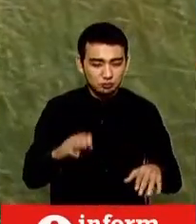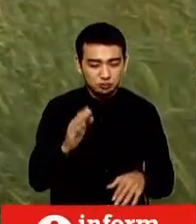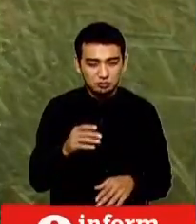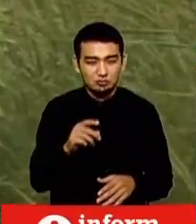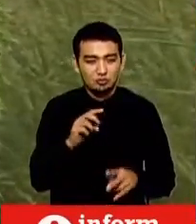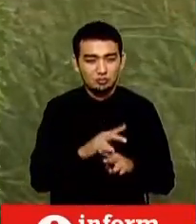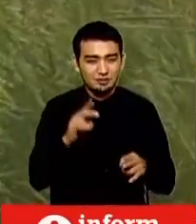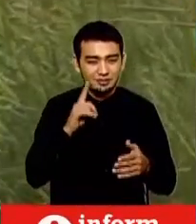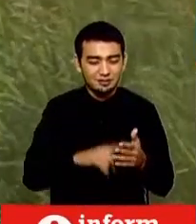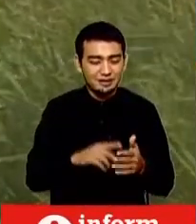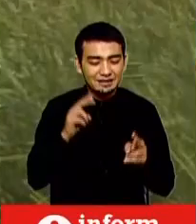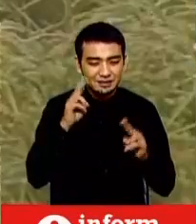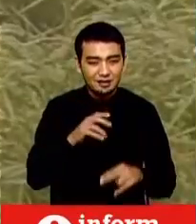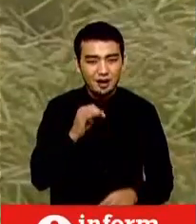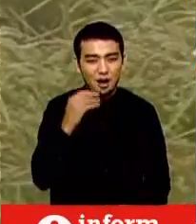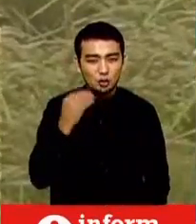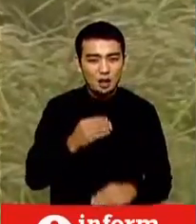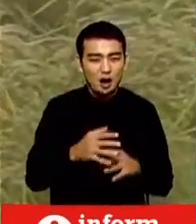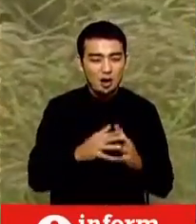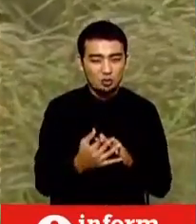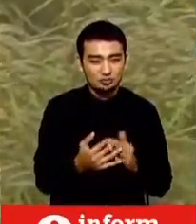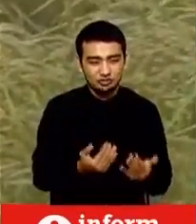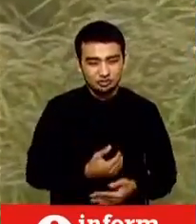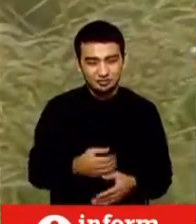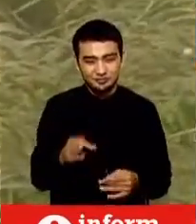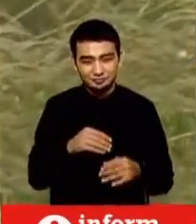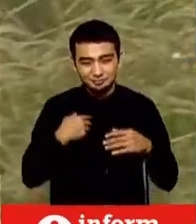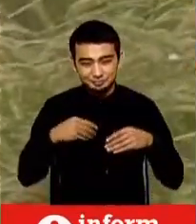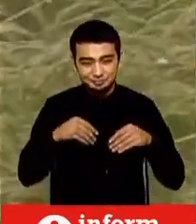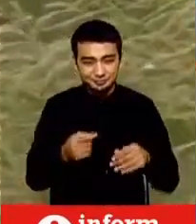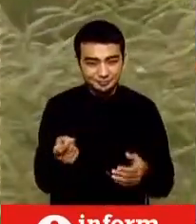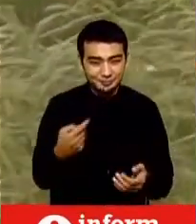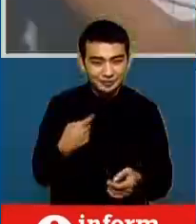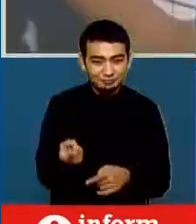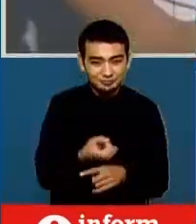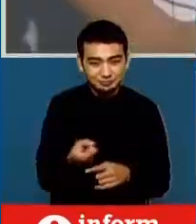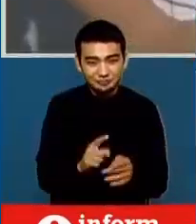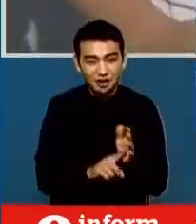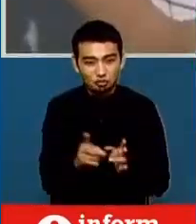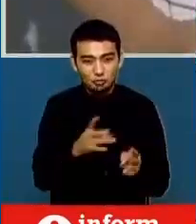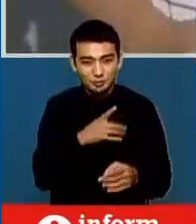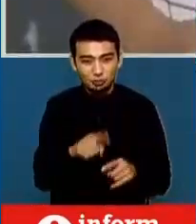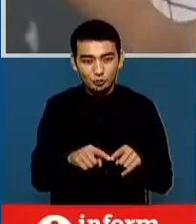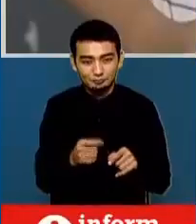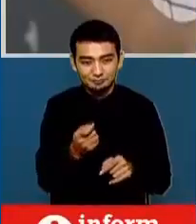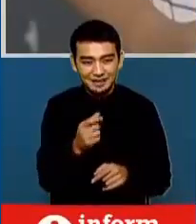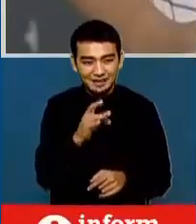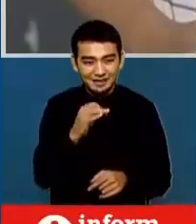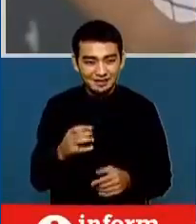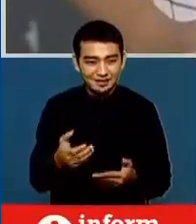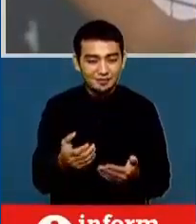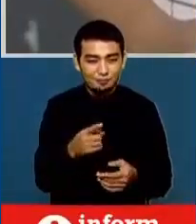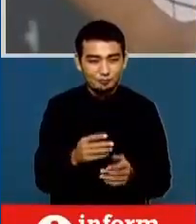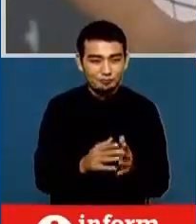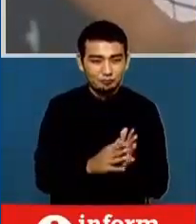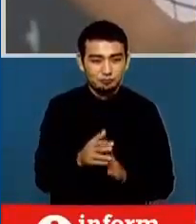тіршілік нәрінен тарыққан Ақтөбе ауылының шаруалары егінге орақ салар сәтте қиындыққа тап болған. Өйткені 1000 гектар алқаптағы піскен